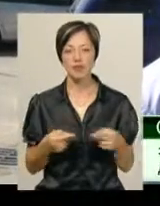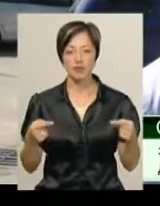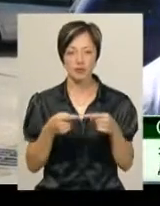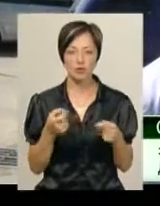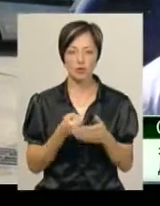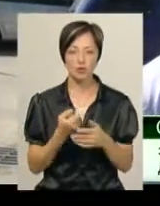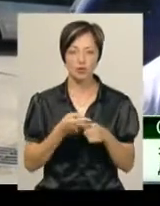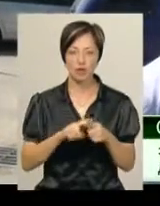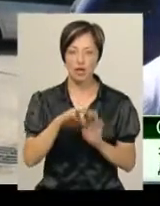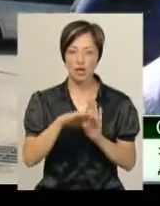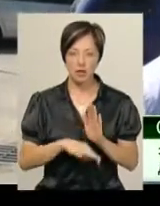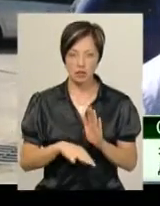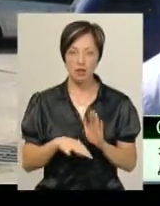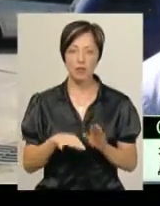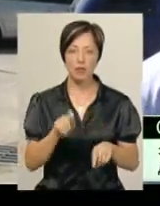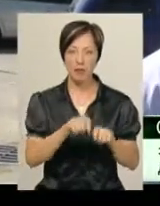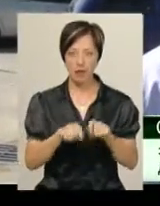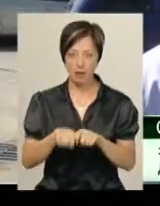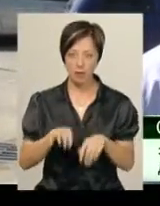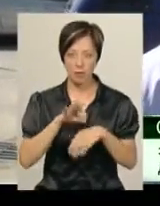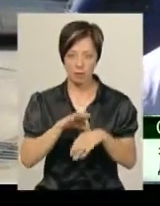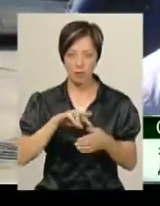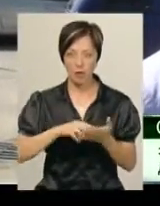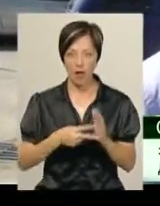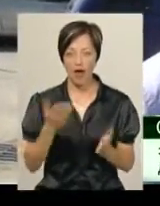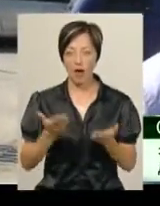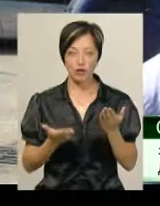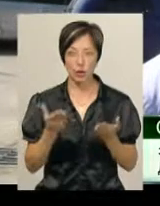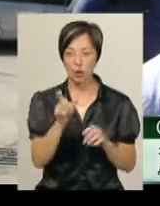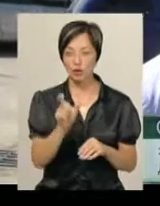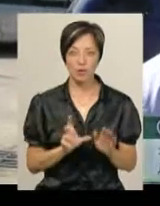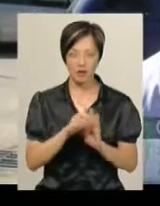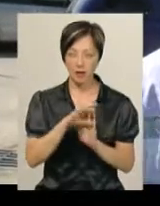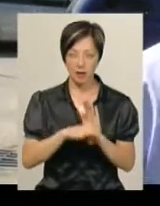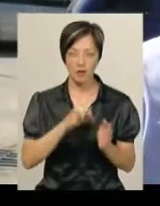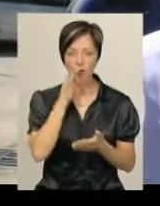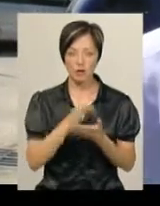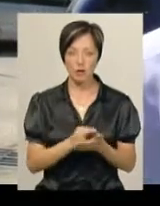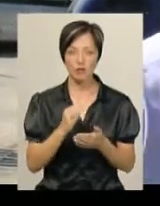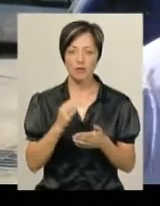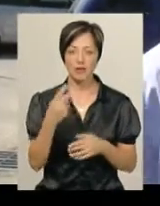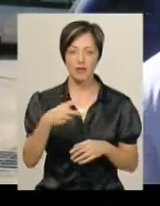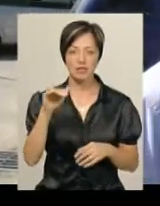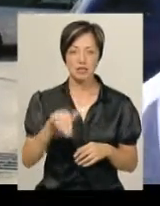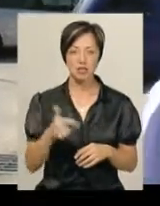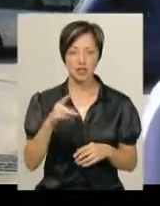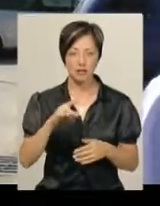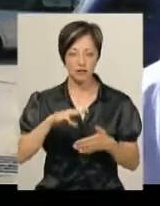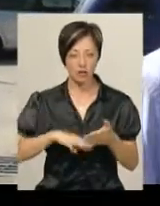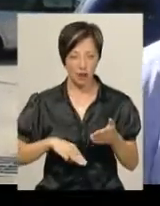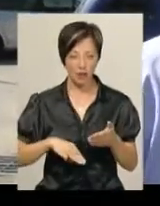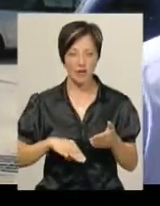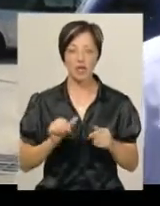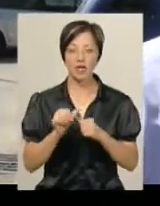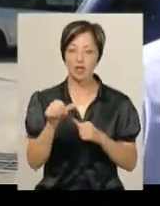проводимо вже тоді відповідні перевірки планові. Якщо особа до цього реєстру не внесена, вона несе відповідальність порядку 20 тисяч гривень штрафу.